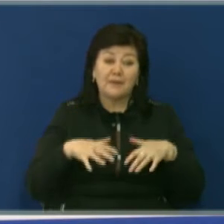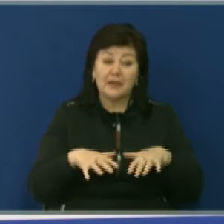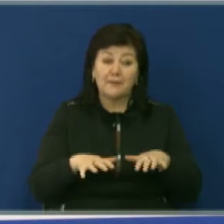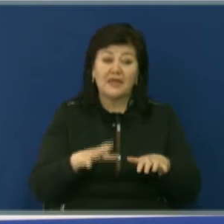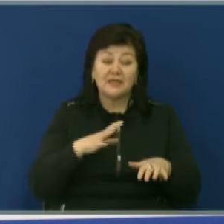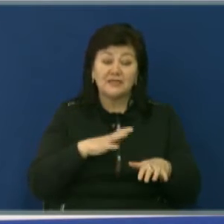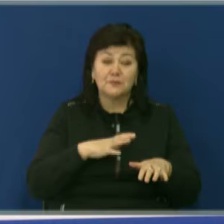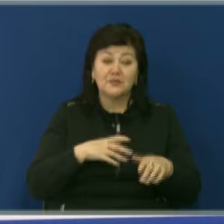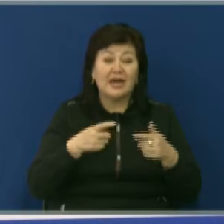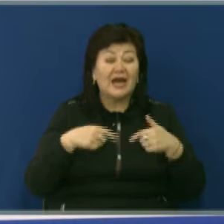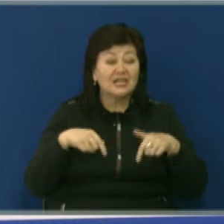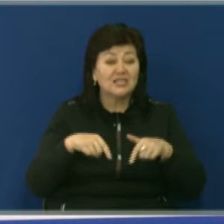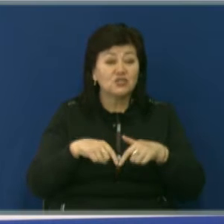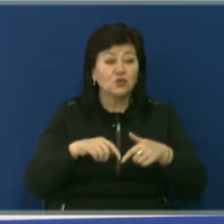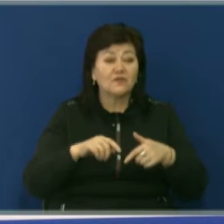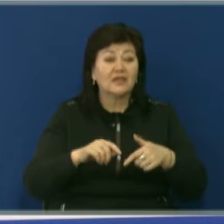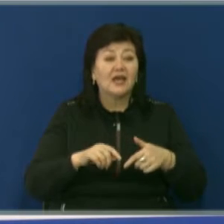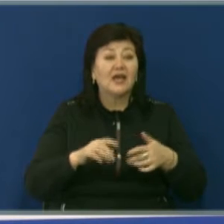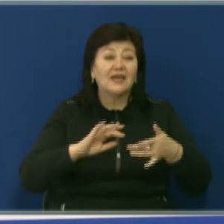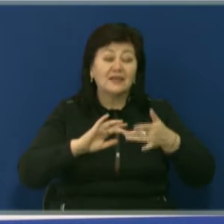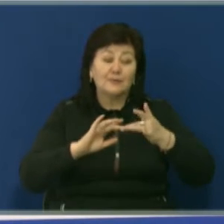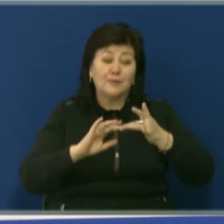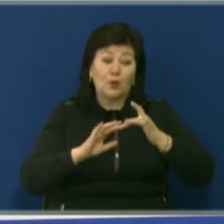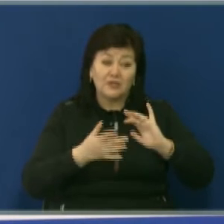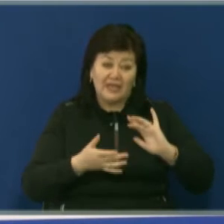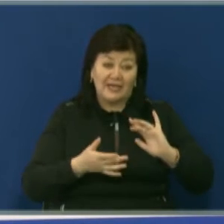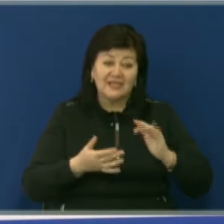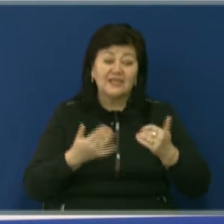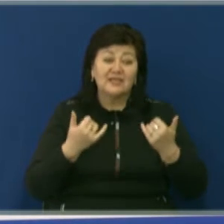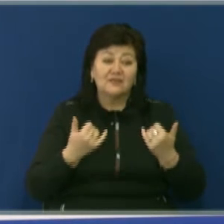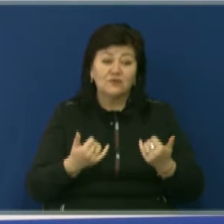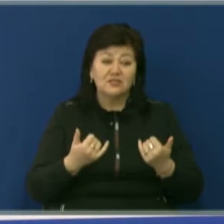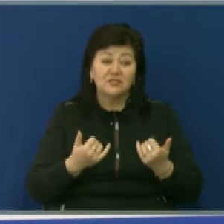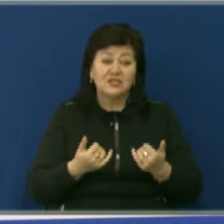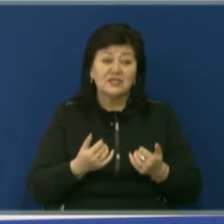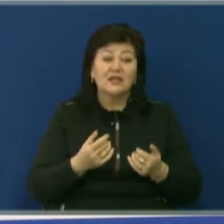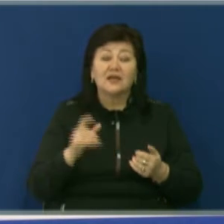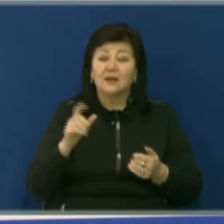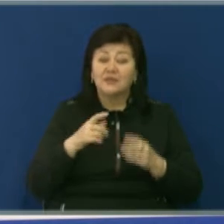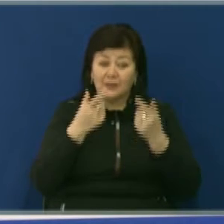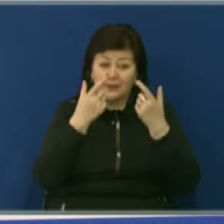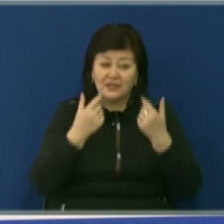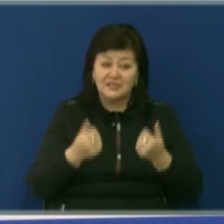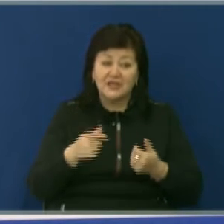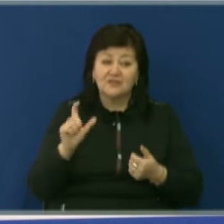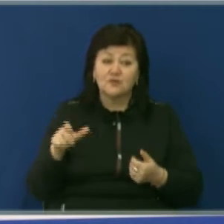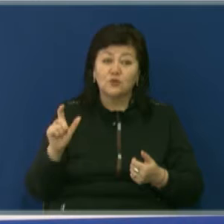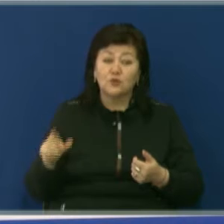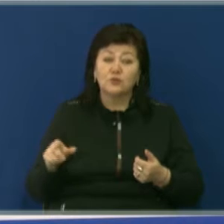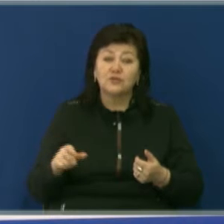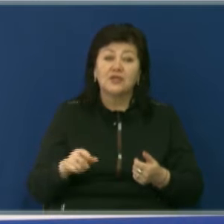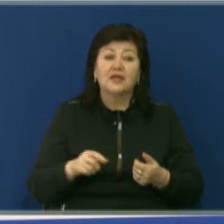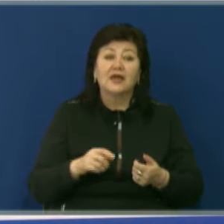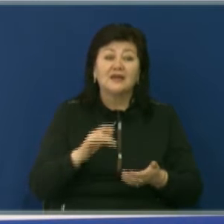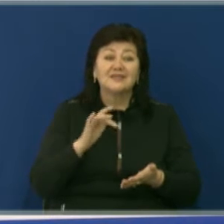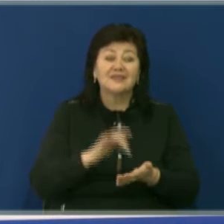Онлайн трансляция барысында қала әкімінің орынбасары Айдар Садырбаев пен жұмыспен қамту орталығының мамандары бос орындар туралы айтты. Айта